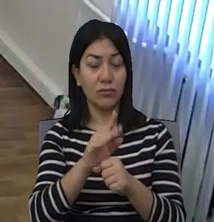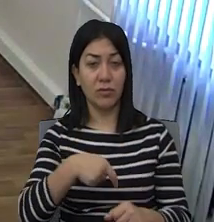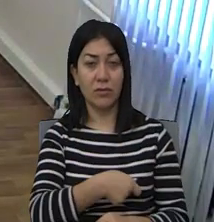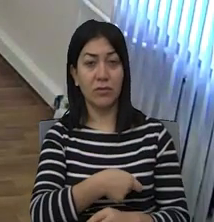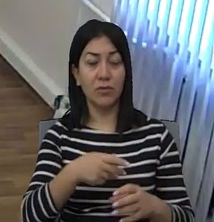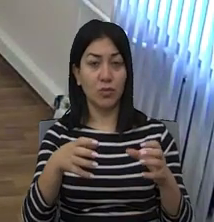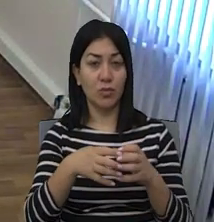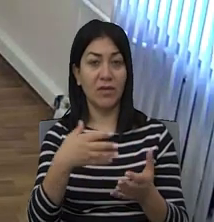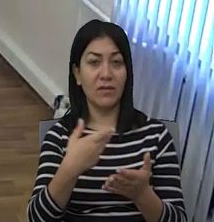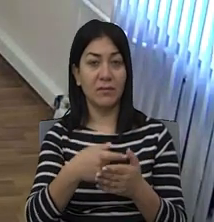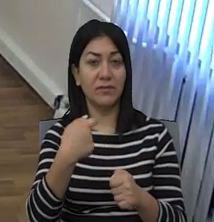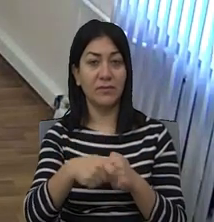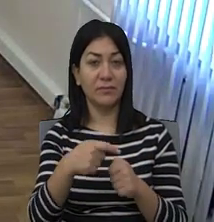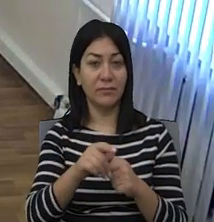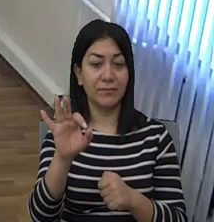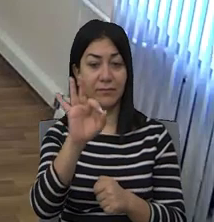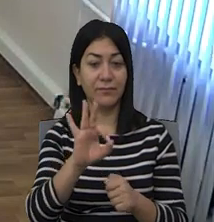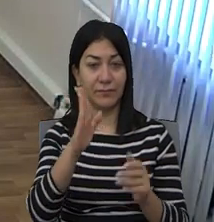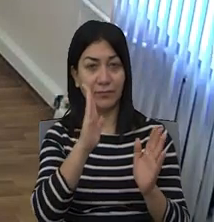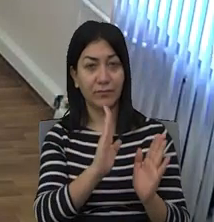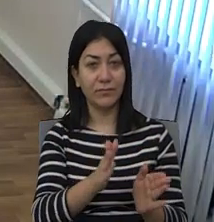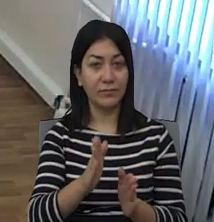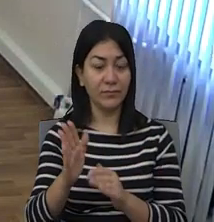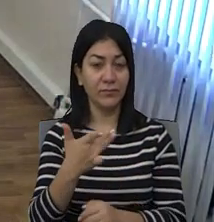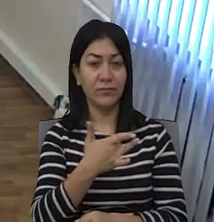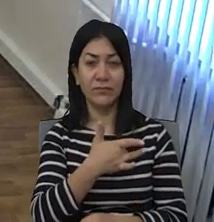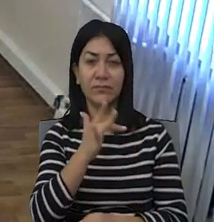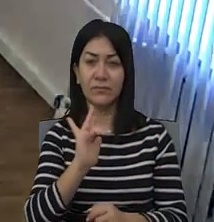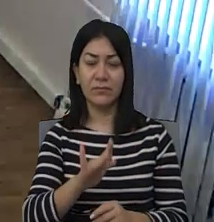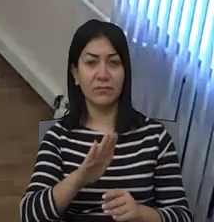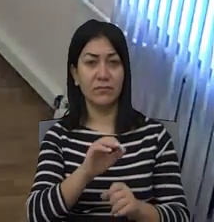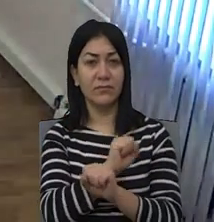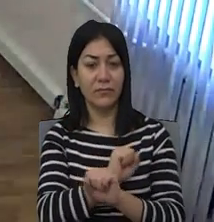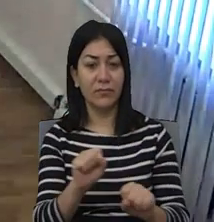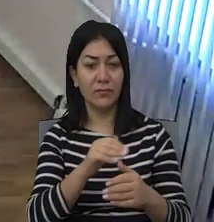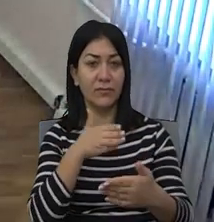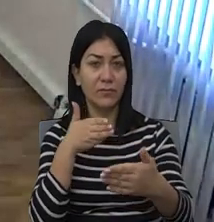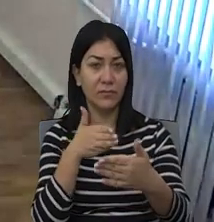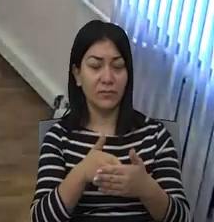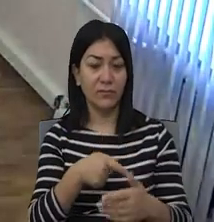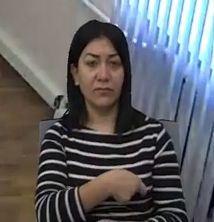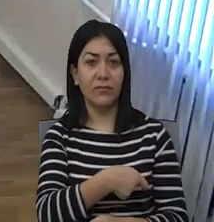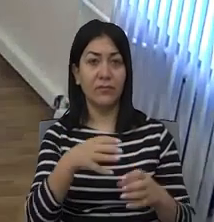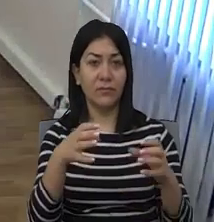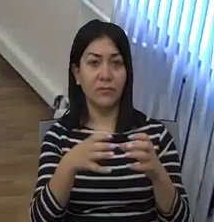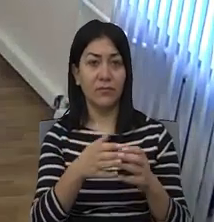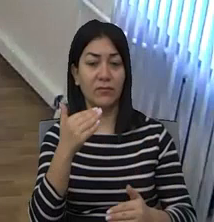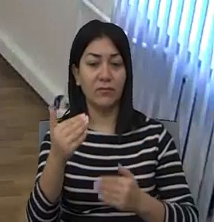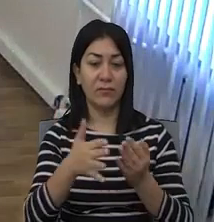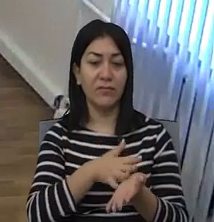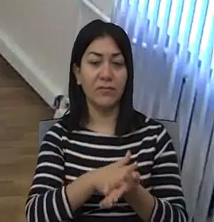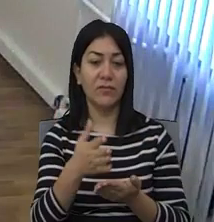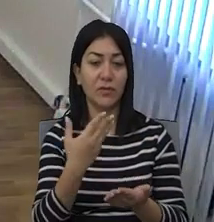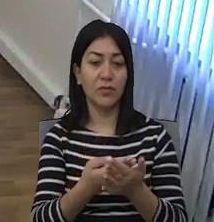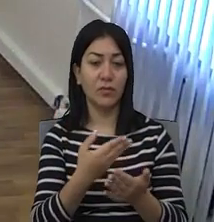ֆինանսավորման վերաբերյալ կարգավորումներ, խիստ ժամանակապակումներ նախատեսելով յուրաքանչյուր կուսակցության կողմից ծախսվող